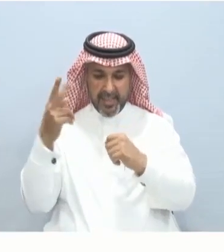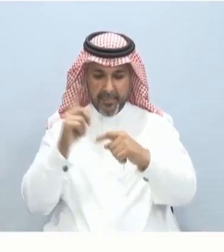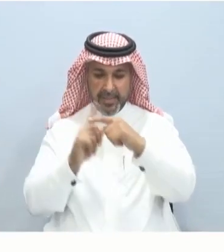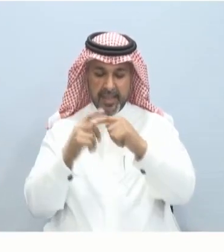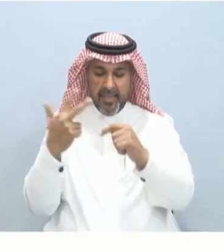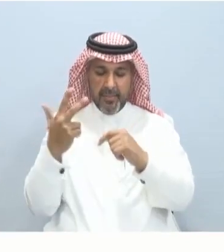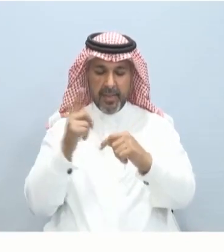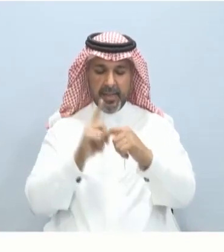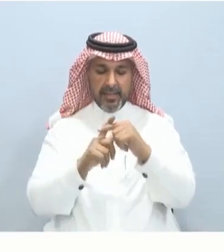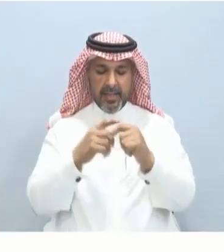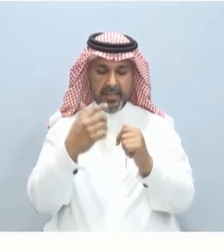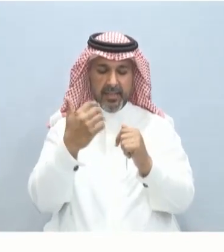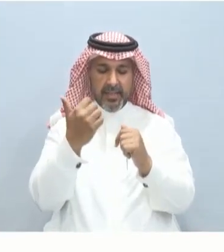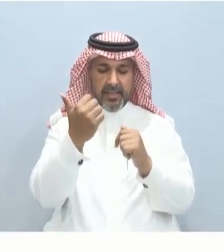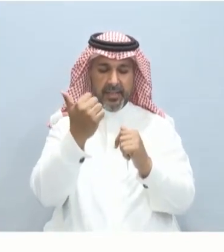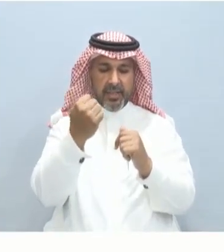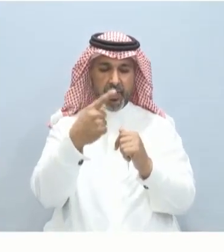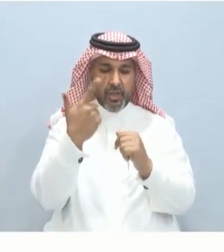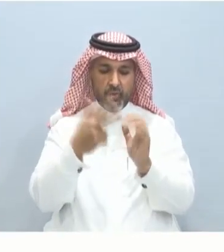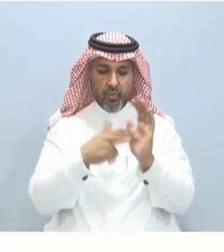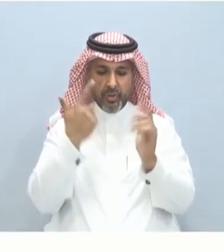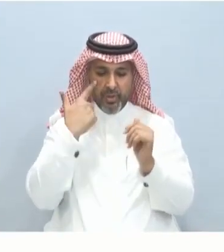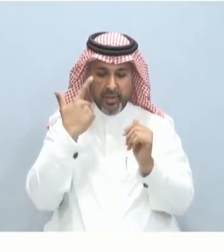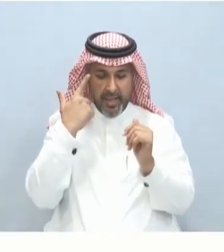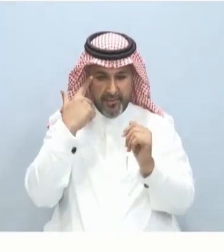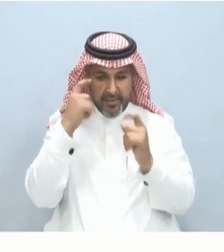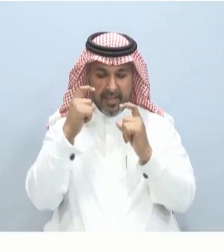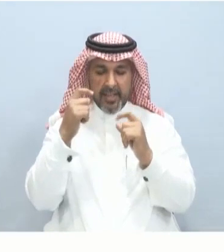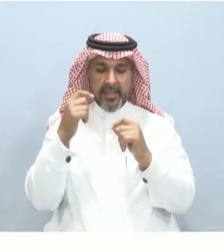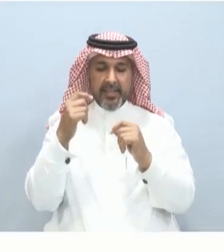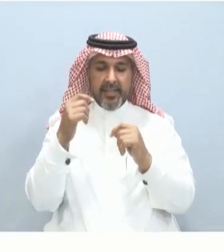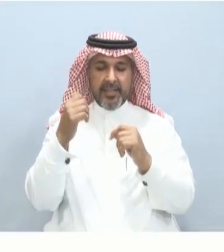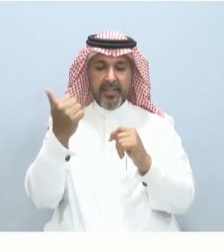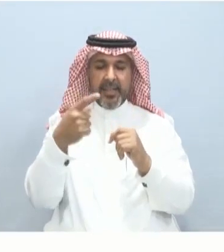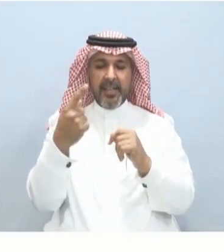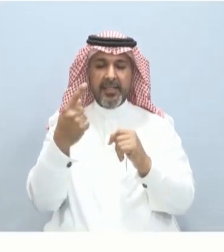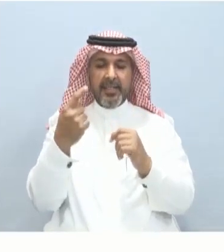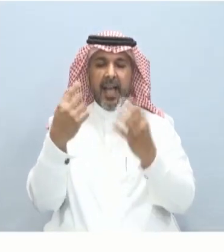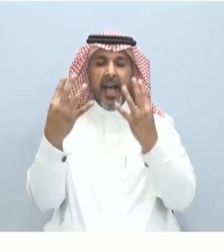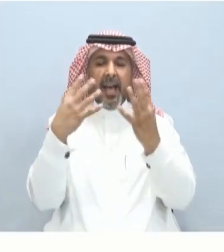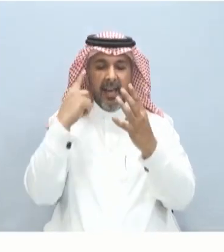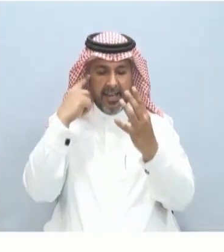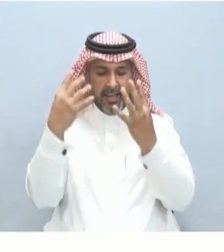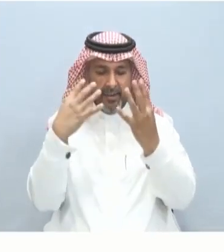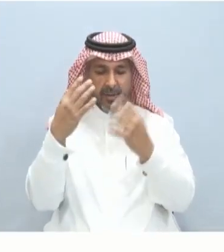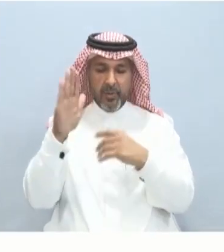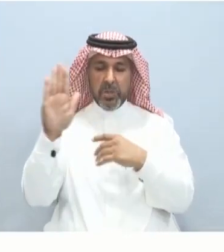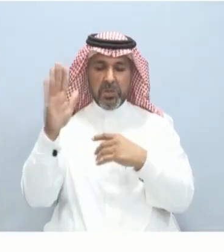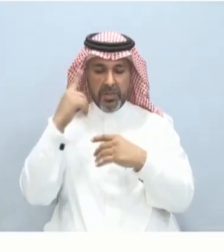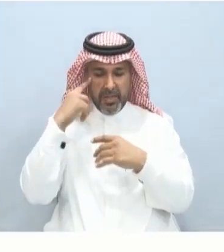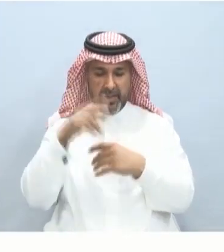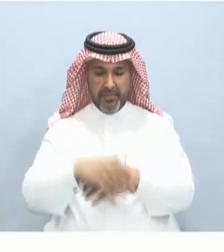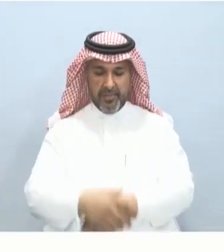مربع للسين هذا الشرط الاول 16 هي مربع للاربعه وهذا هو الشرط الثاني لنبحث الان الحد الاوسط